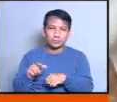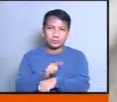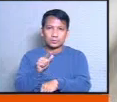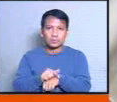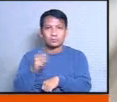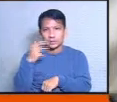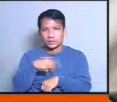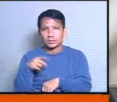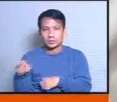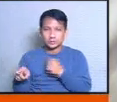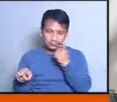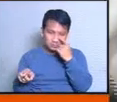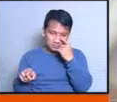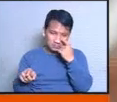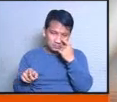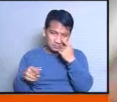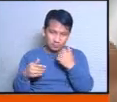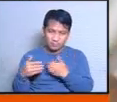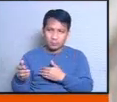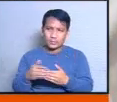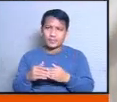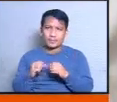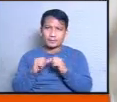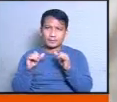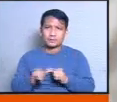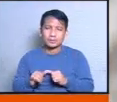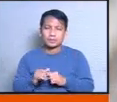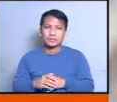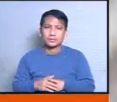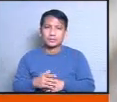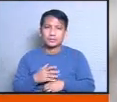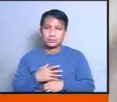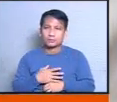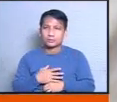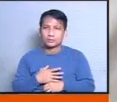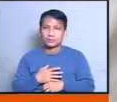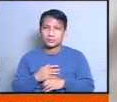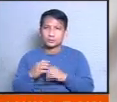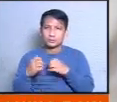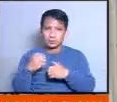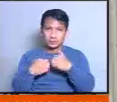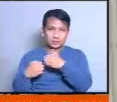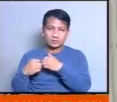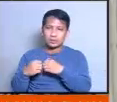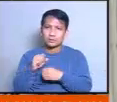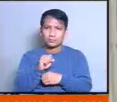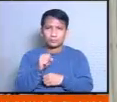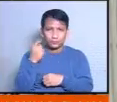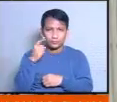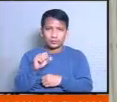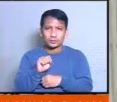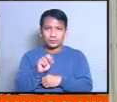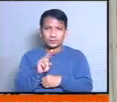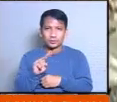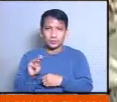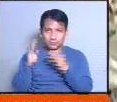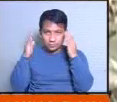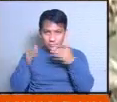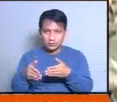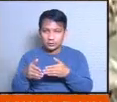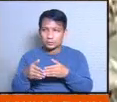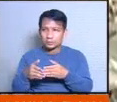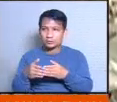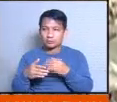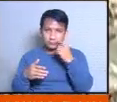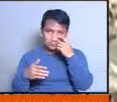talaga yung system or yung engineering soil para sa subway. Mas dapat anilang tutukan ang paghasa